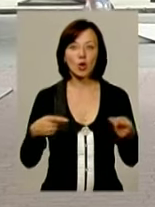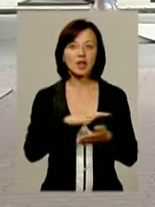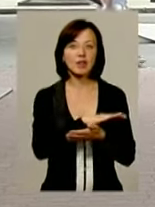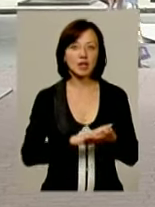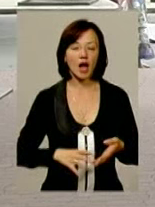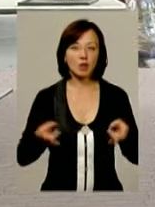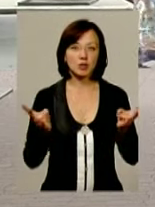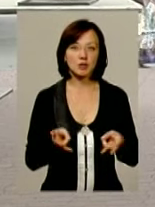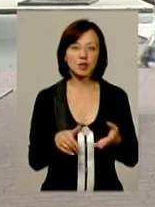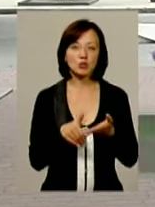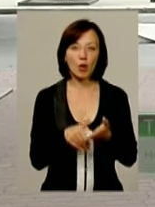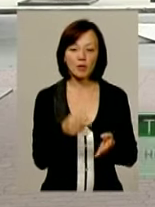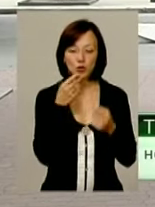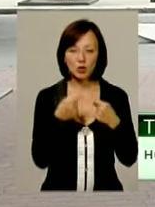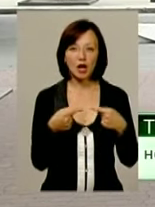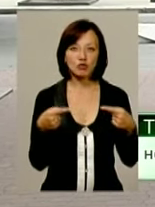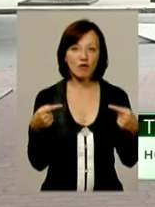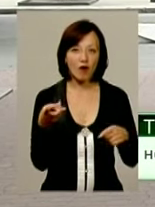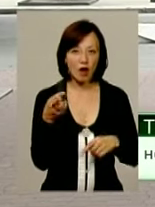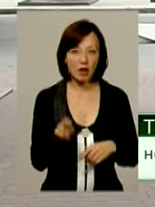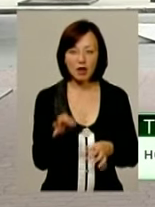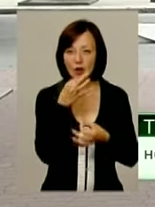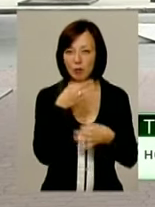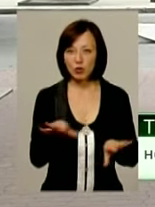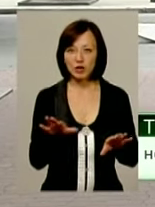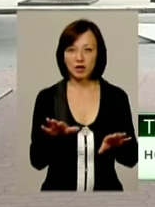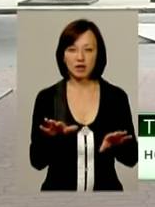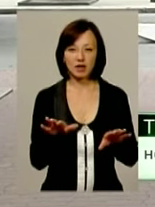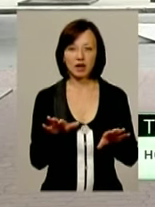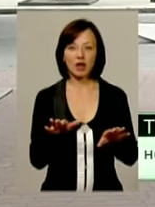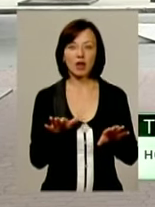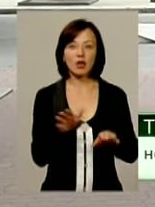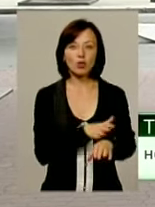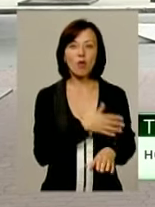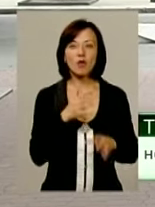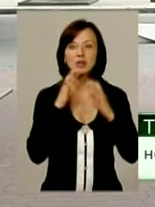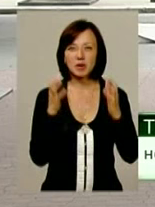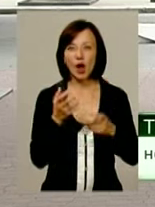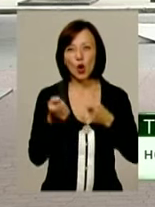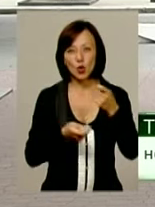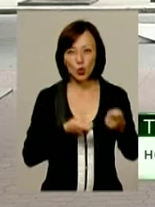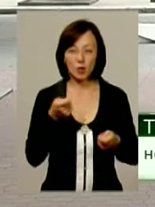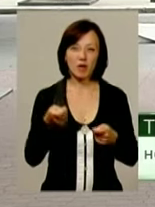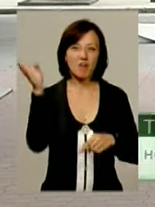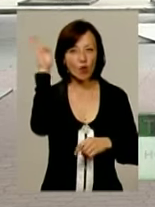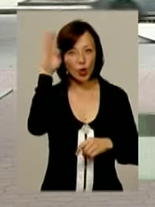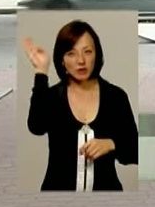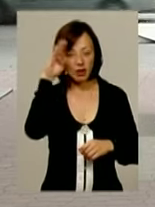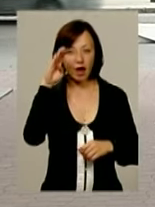потрібна допомога в продуктах харчування, у будь-яких продуктах тривалого зберігання, крупи, продукти, вода,